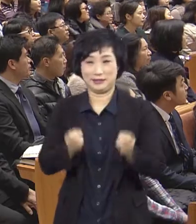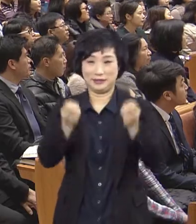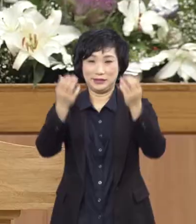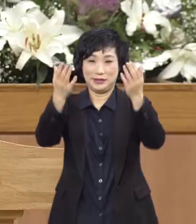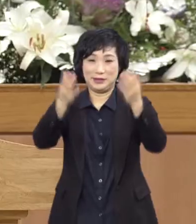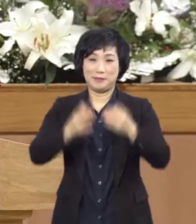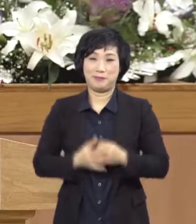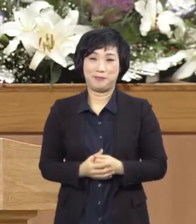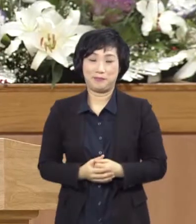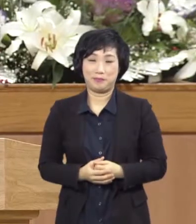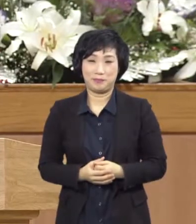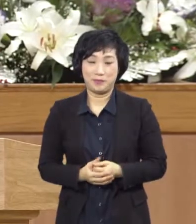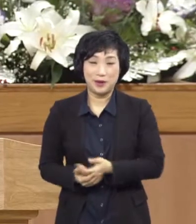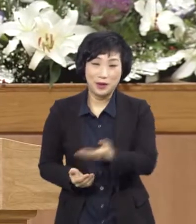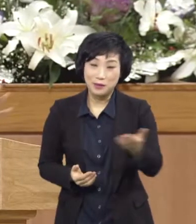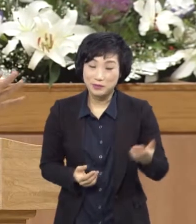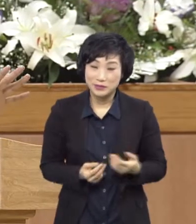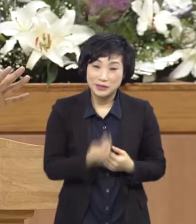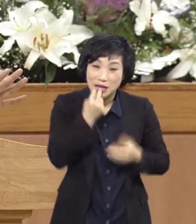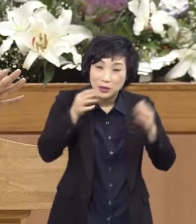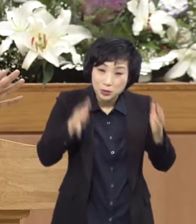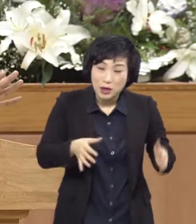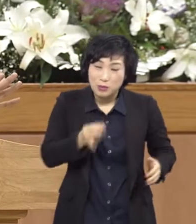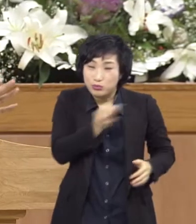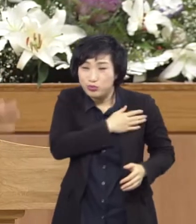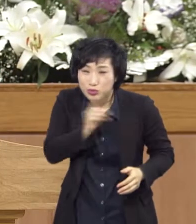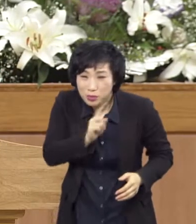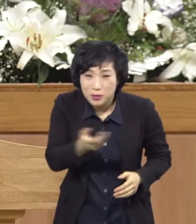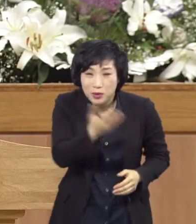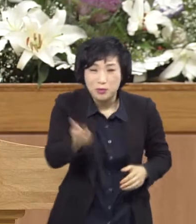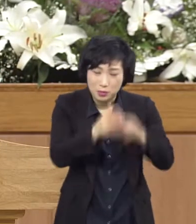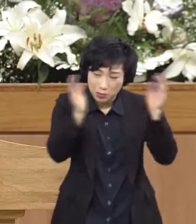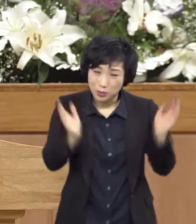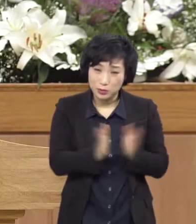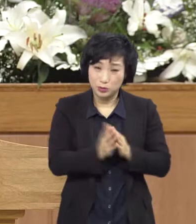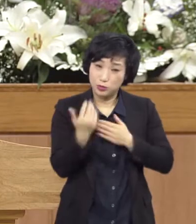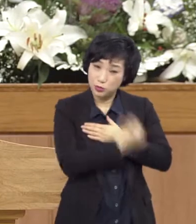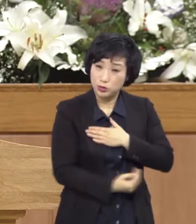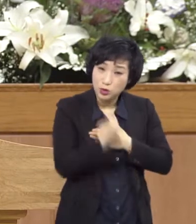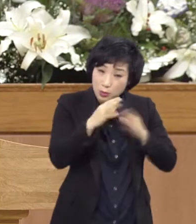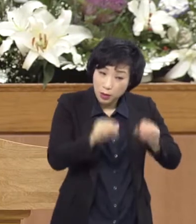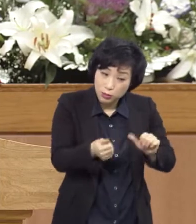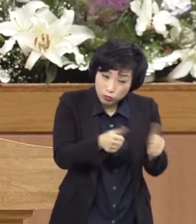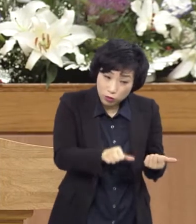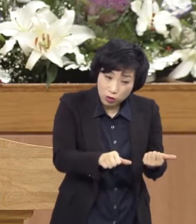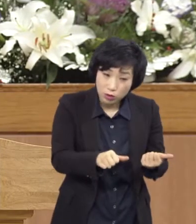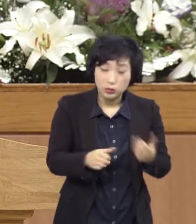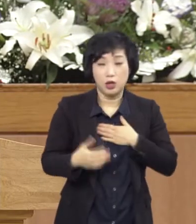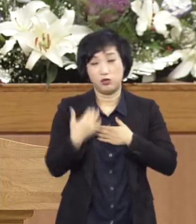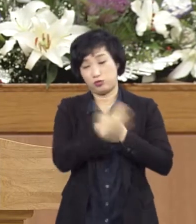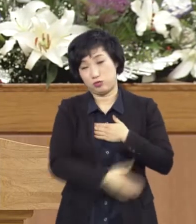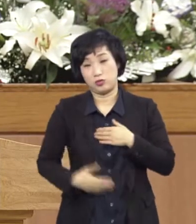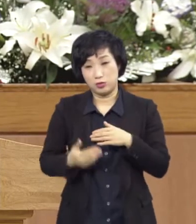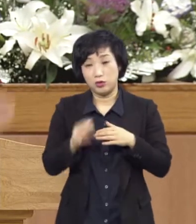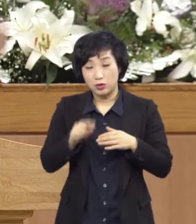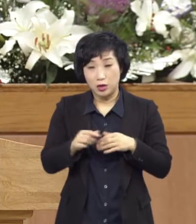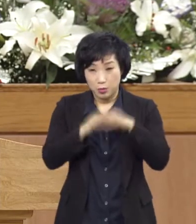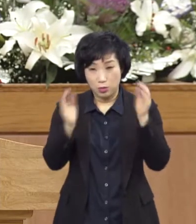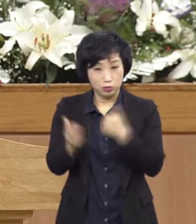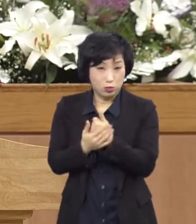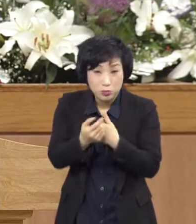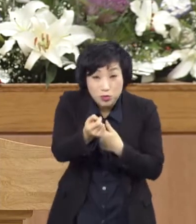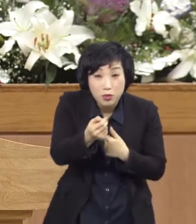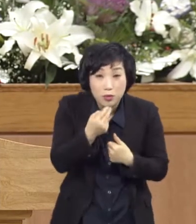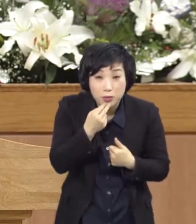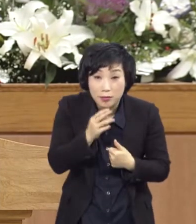이 땅의 어떤 부유도 육신이 끝나면 다 육신과 함께 무효이거늘 왜